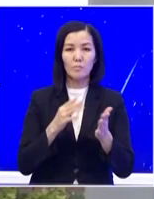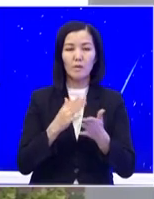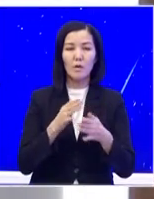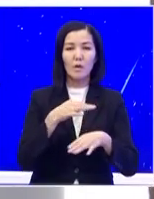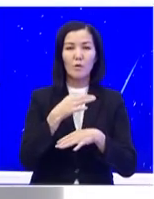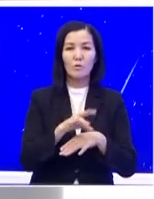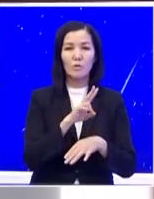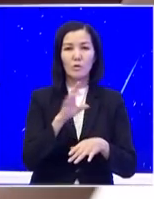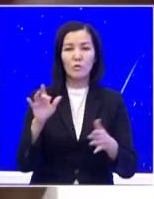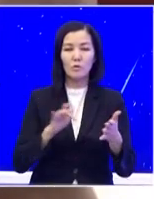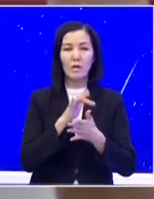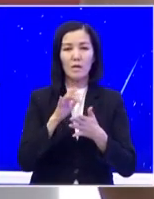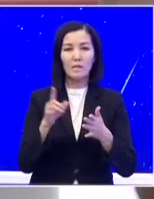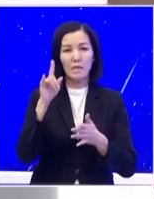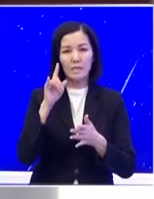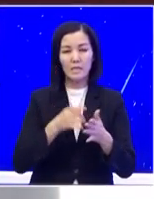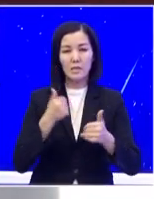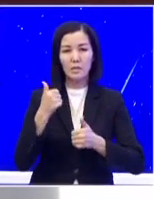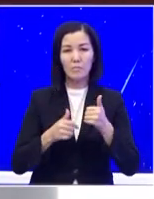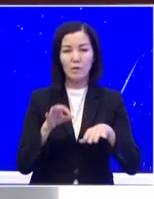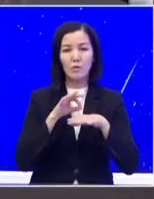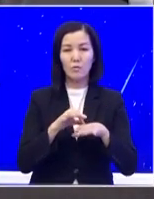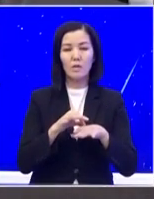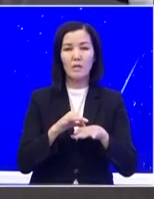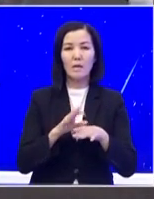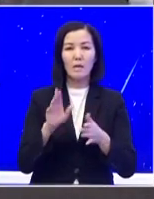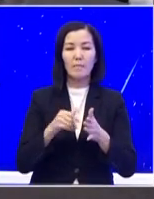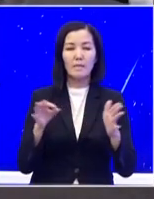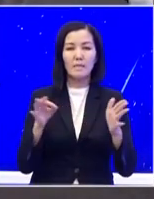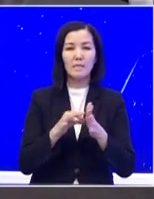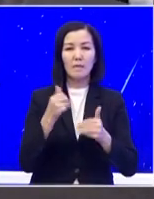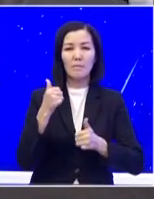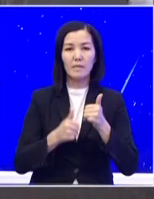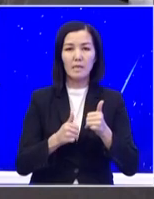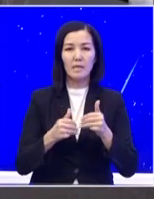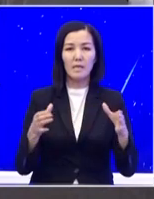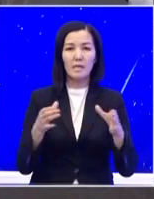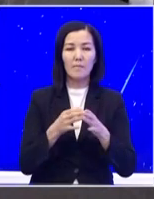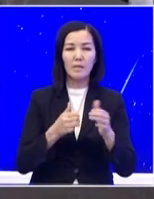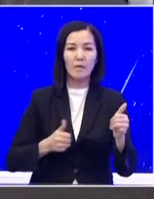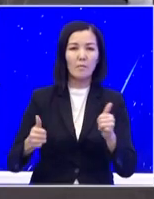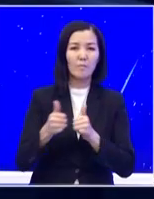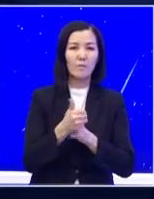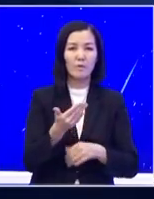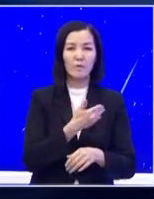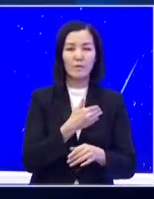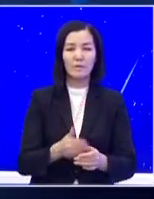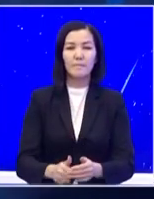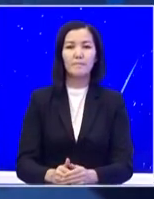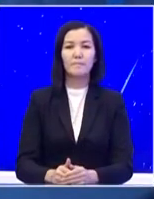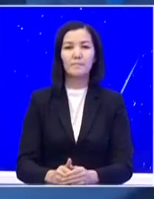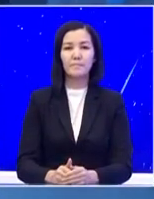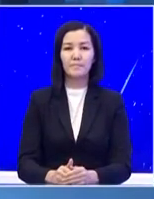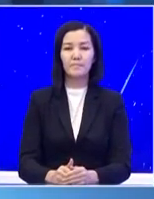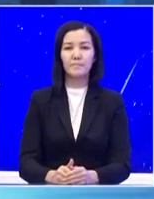Нұр Сұлтан қаласында Қазақстан чемпионаты ұйымдастырылмақ. Жерлестеріміздің басты мақсаты осы бәсекелерде командалық есепте жүлдегер атану. Жарқын Нұрланұлы,